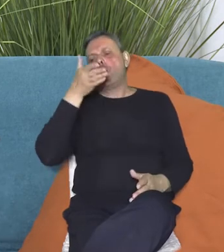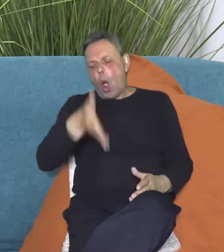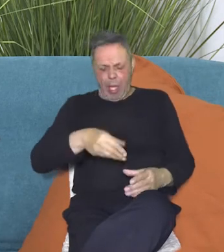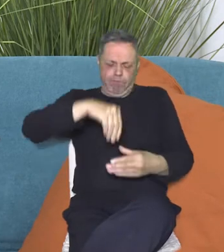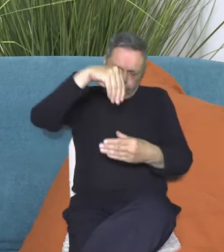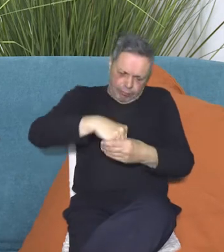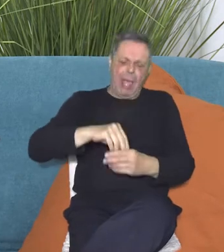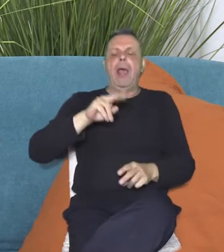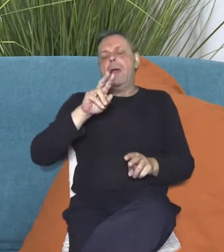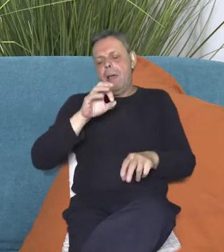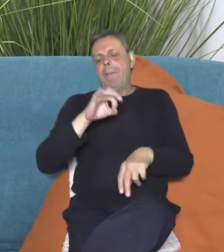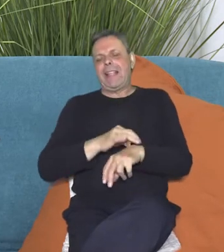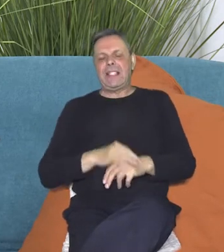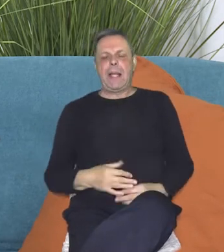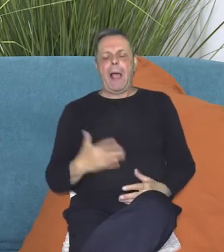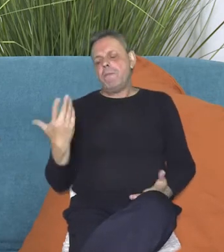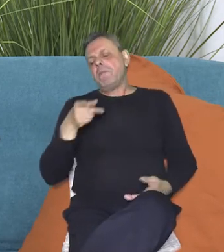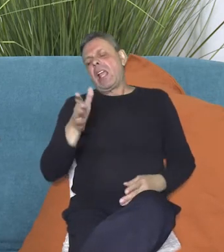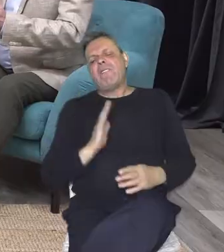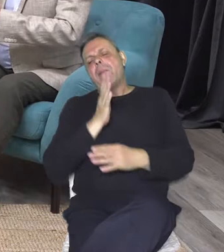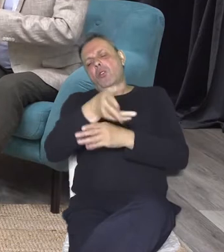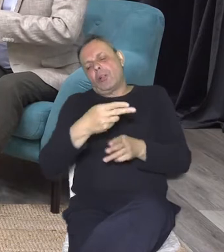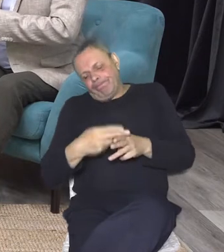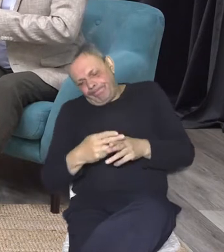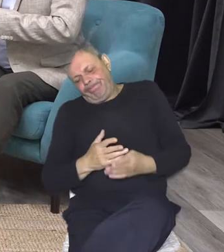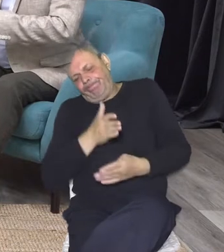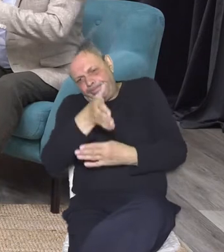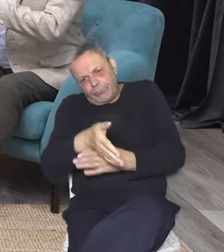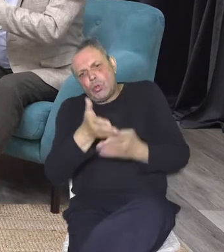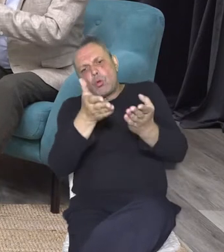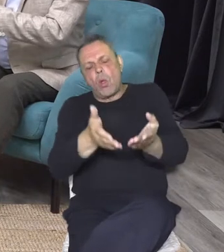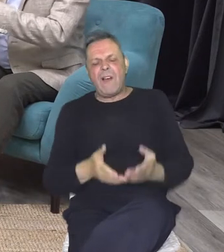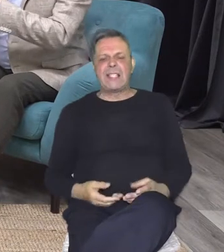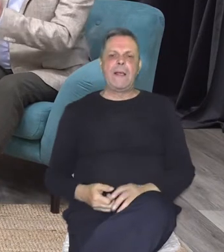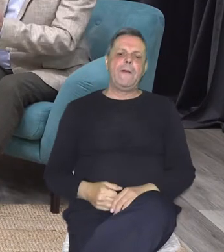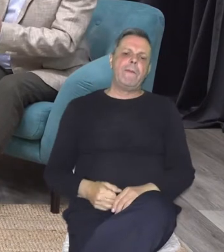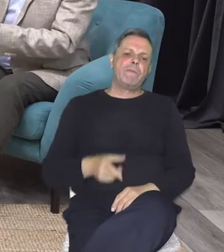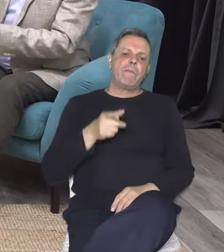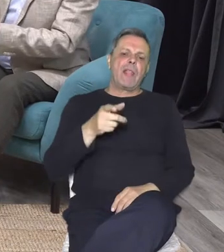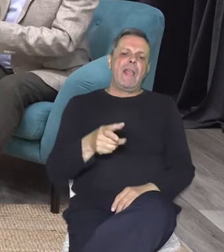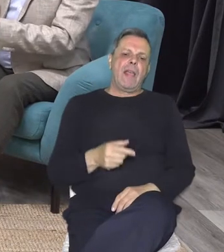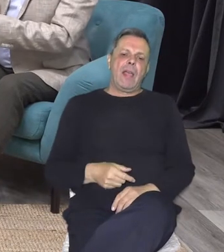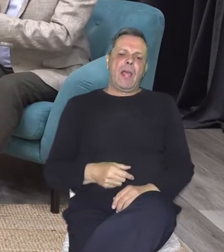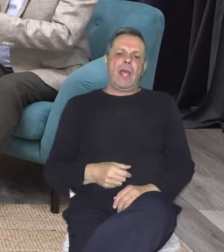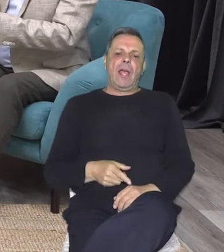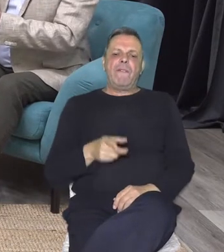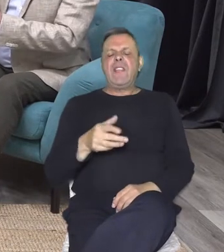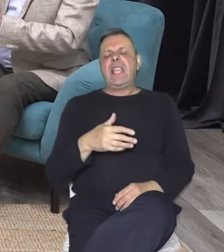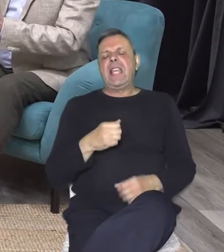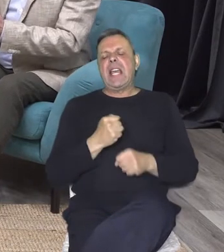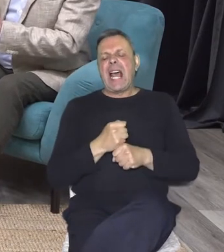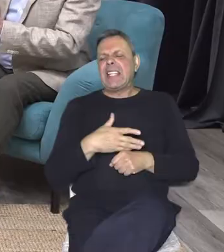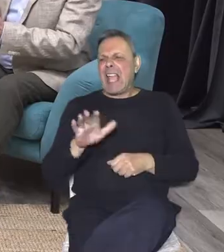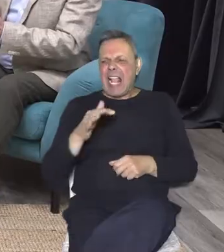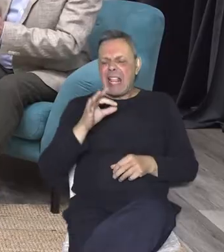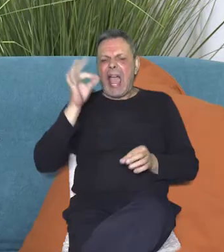je medicina. Dakle. I kada vam dođu pacijenti, kad kažu da su išli, dobro, vi radite, odnosno u Vinogradskoj se i dalje radi akupunktura, Vinogradska